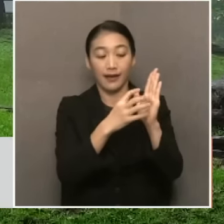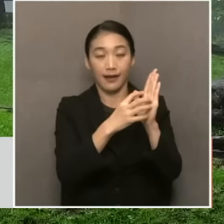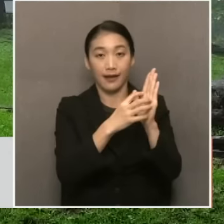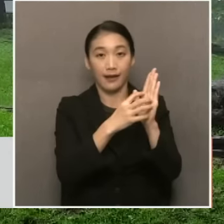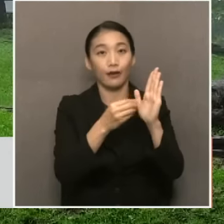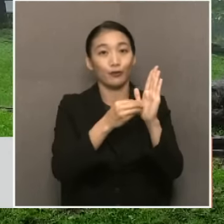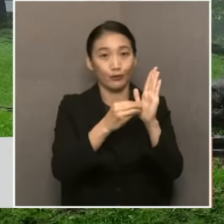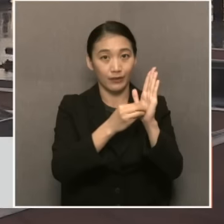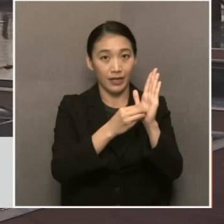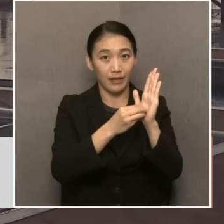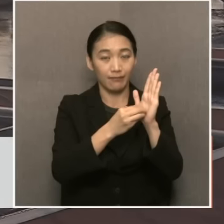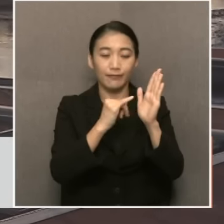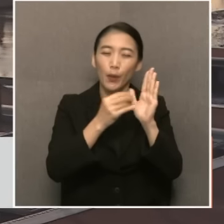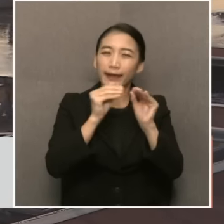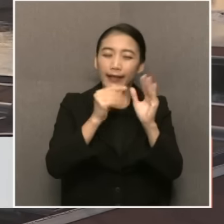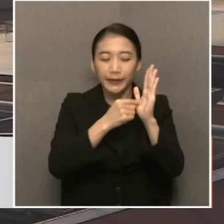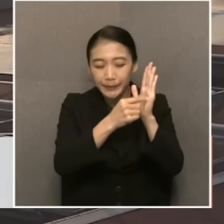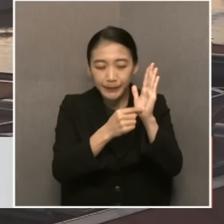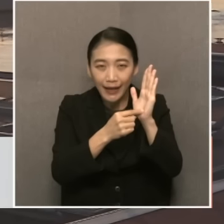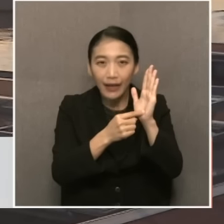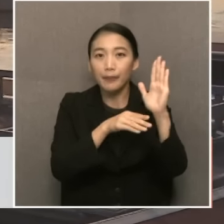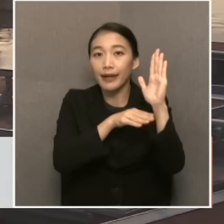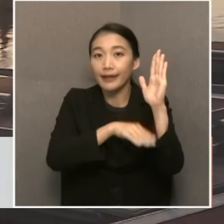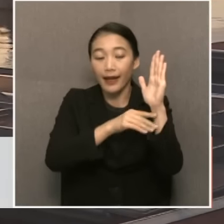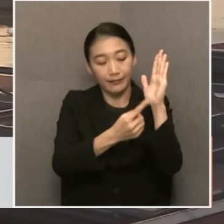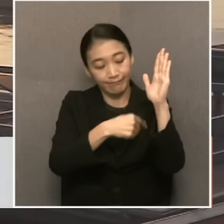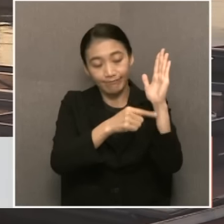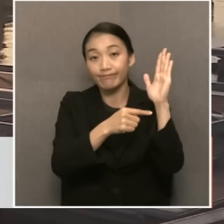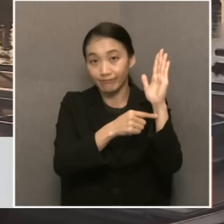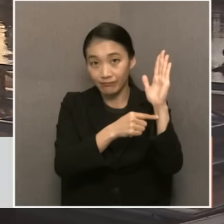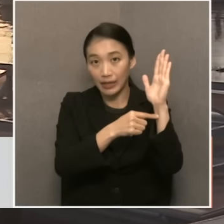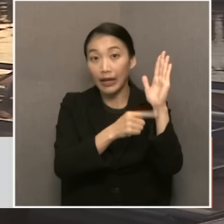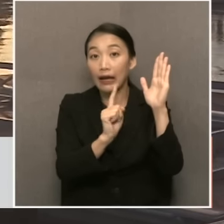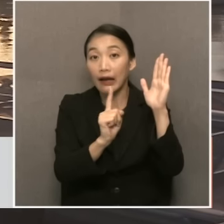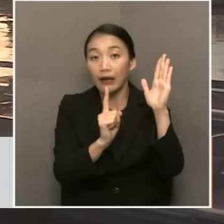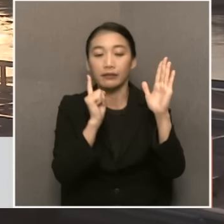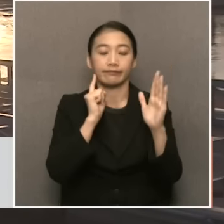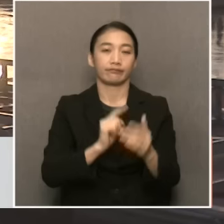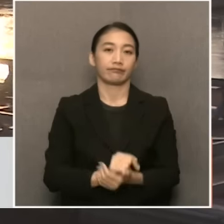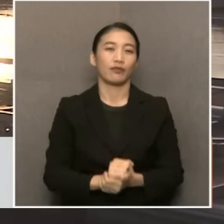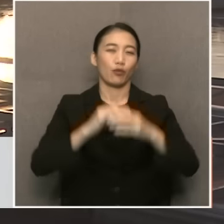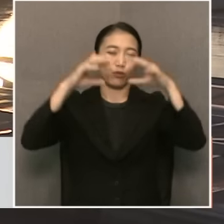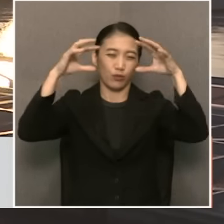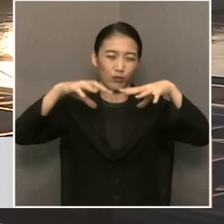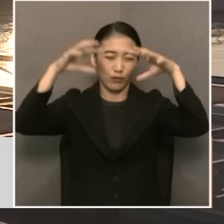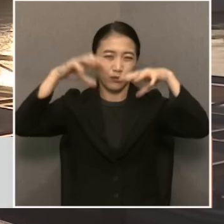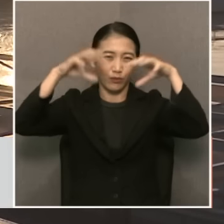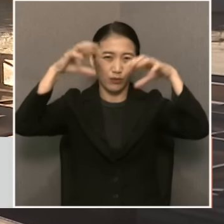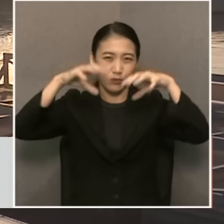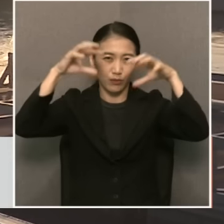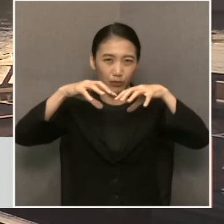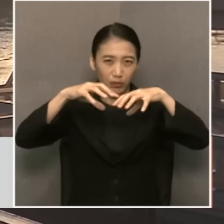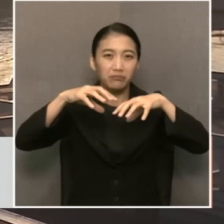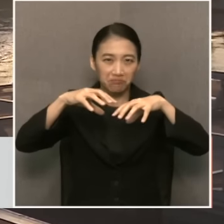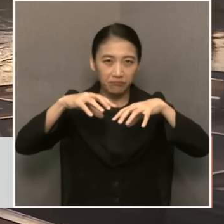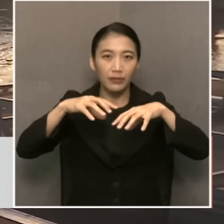เทพมหานครและปริมณฑลและภาคใต้ตอนบนซึ่งจะทำให้ประเทศไทยมีฝนฟ้าคะนองเกิดขึ้นได้และอุณหภูมิ